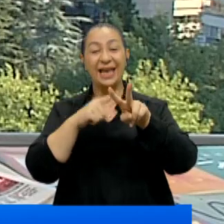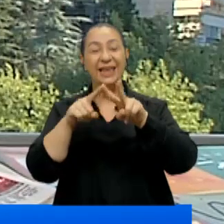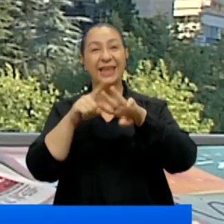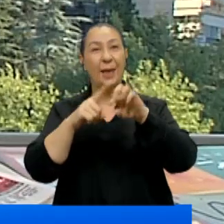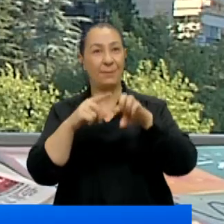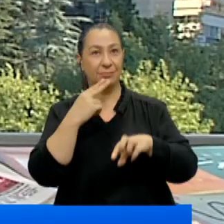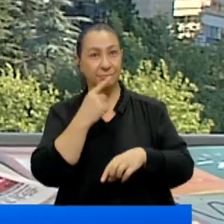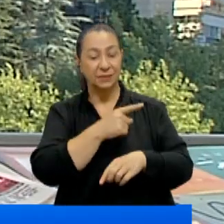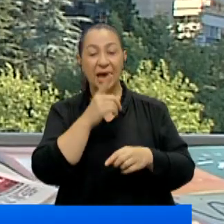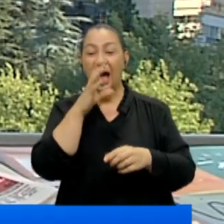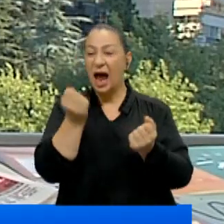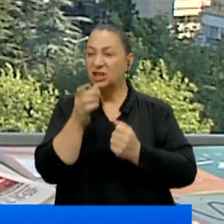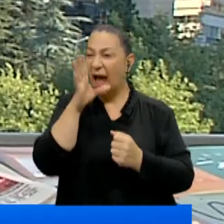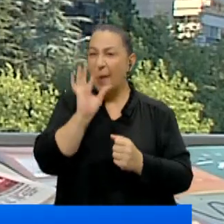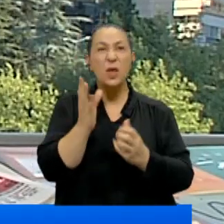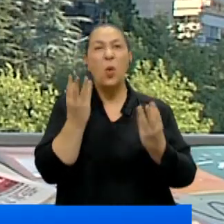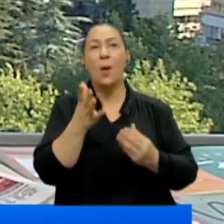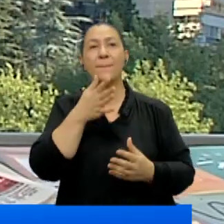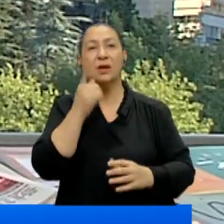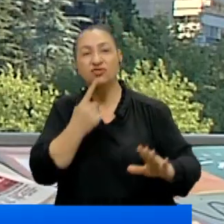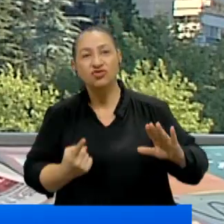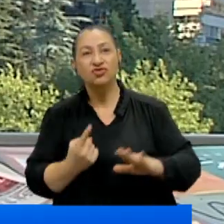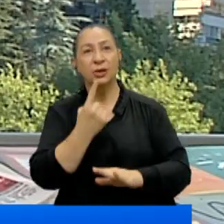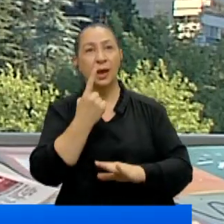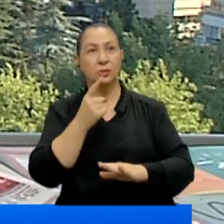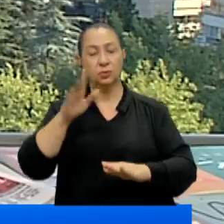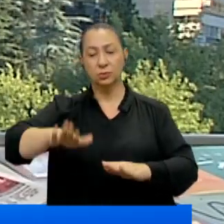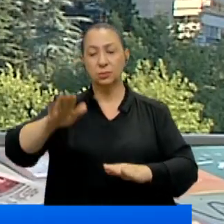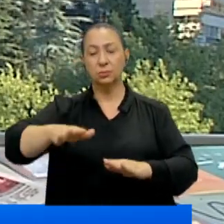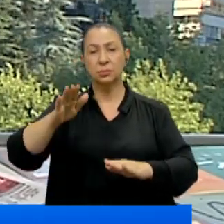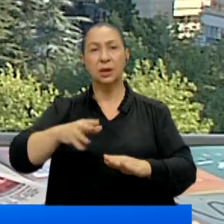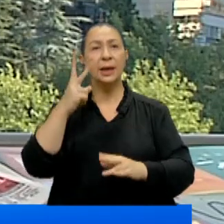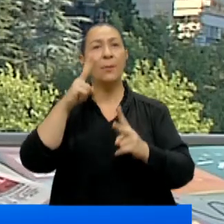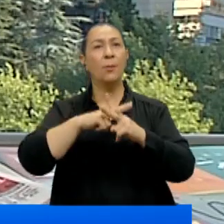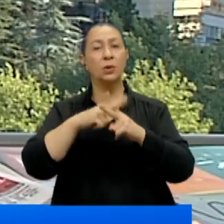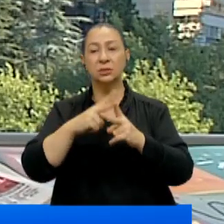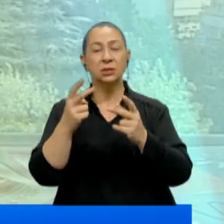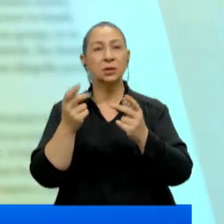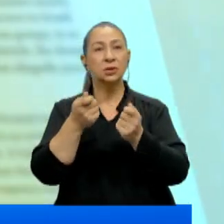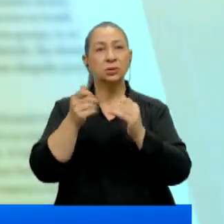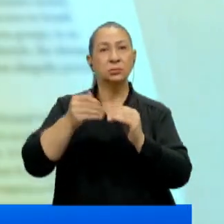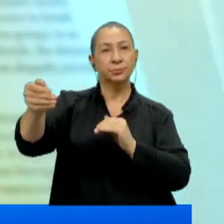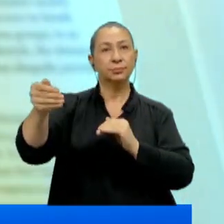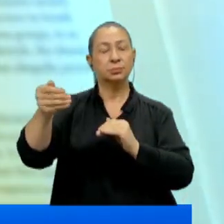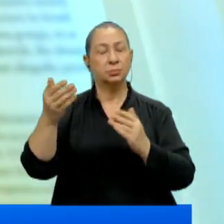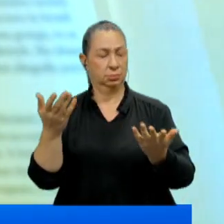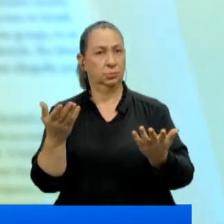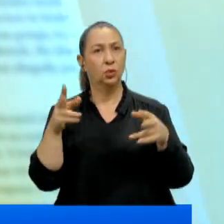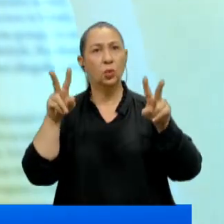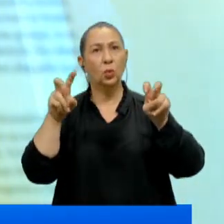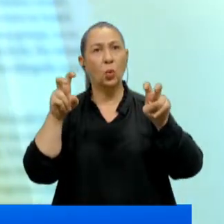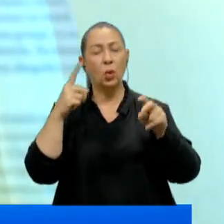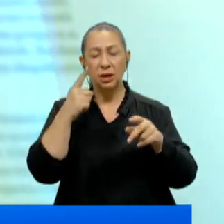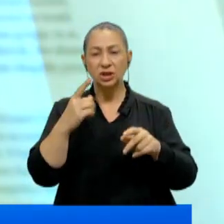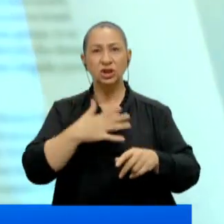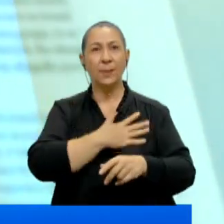aracını kimin olduğunu bilmeden şikayet üzerine durduran iki polis memuru açığa alındı. Konuyu gündeme